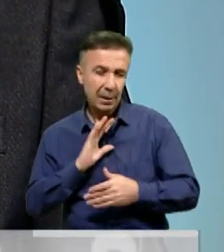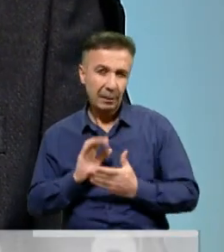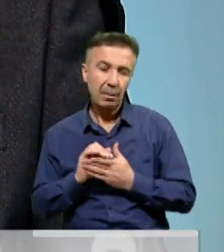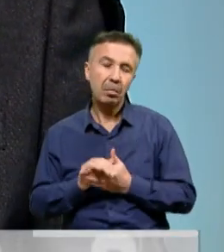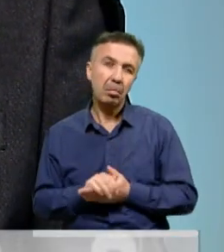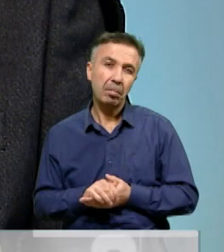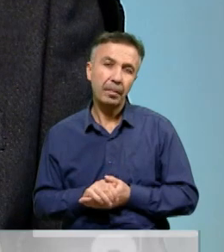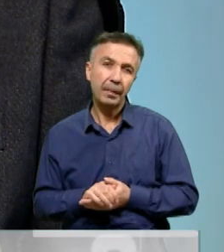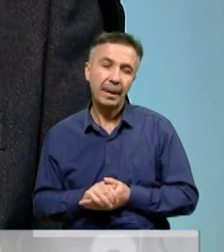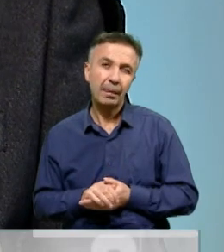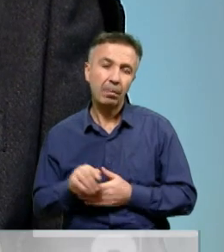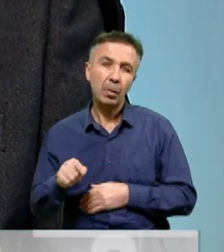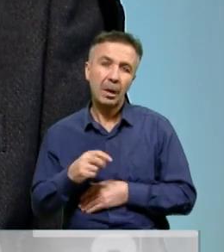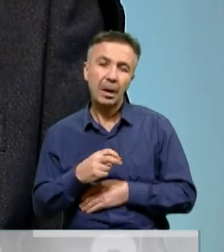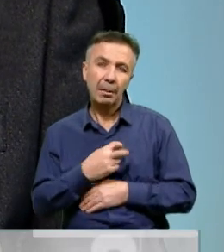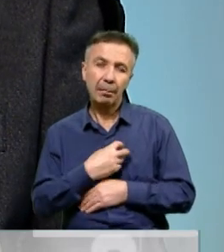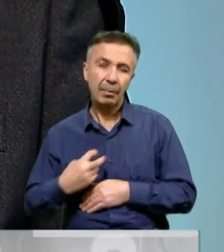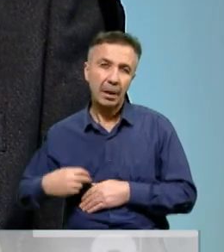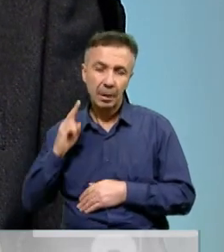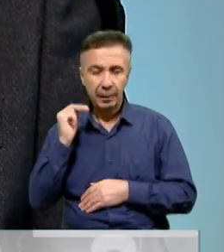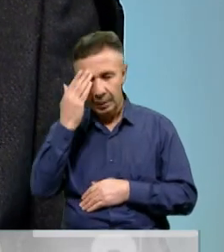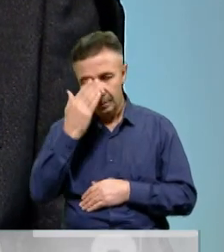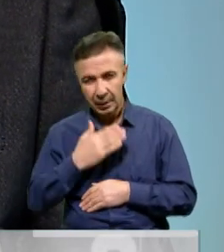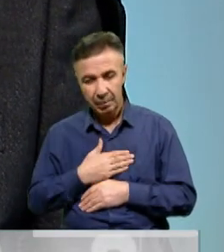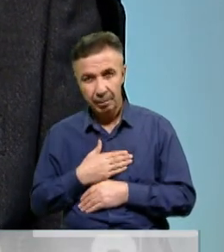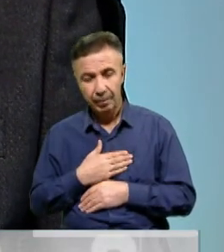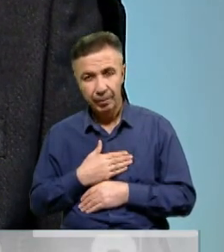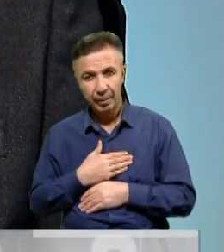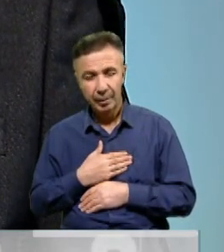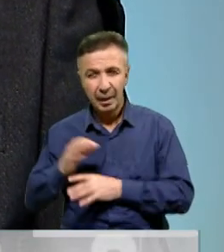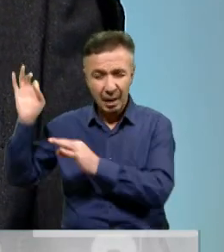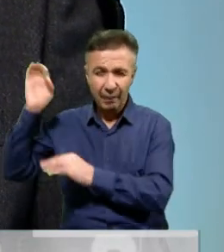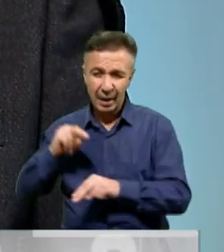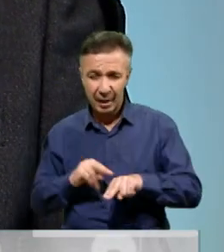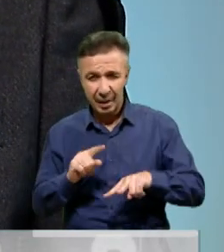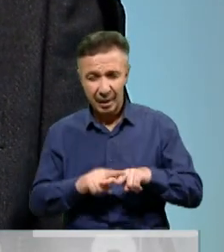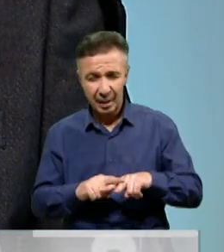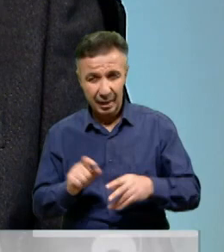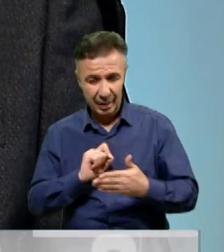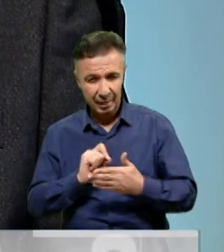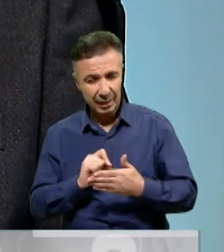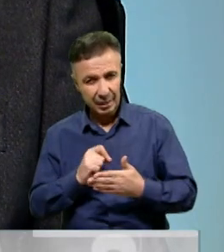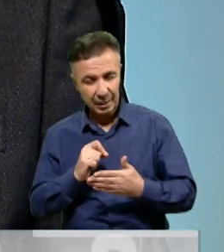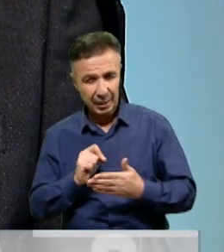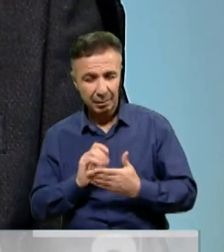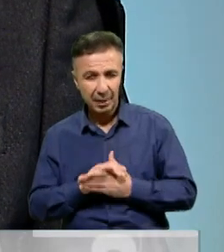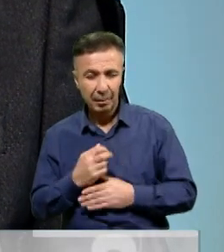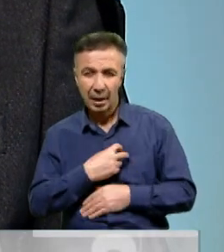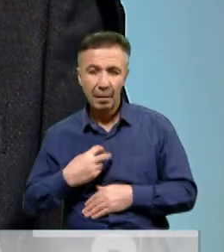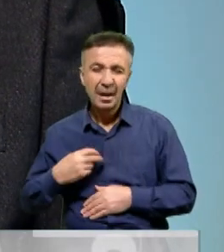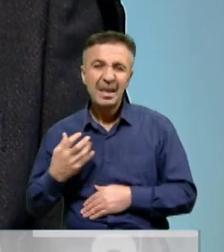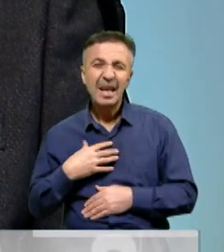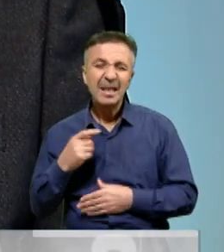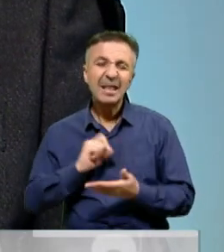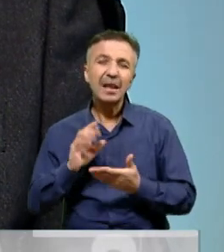buna Efendimiz Aleyhisselatü Vesselam'ın vahiy katiplerine yazdırması diyoruz. Efendimiz kendiliğinden yazdırmıyordu malum